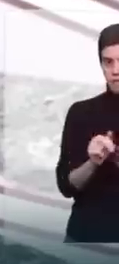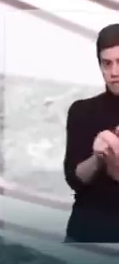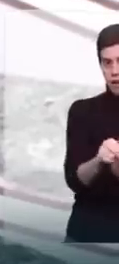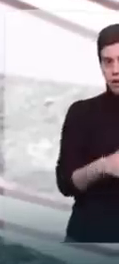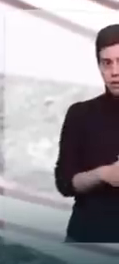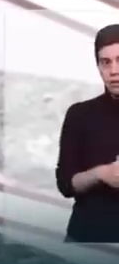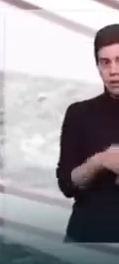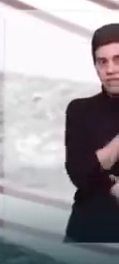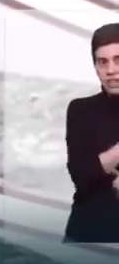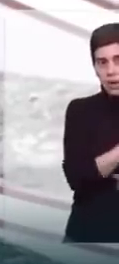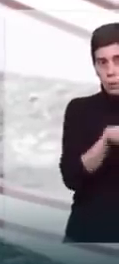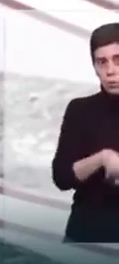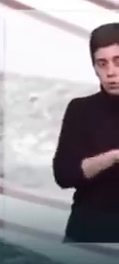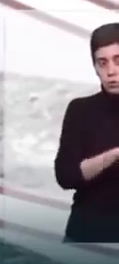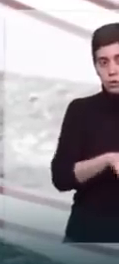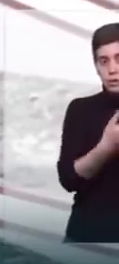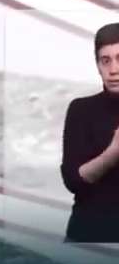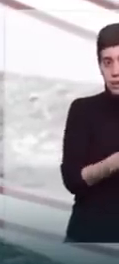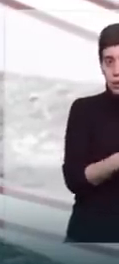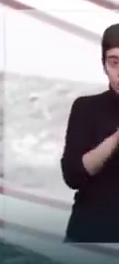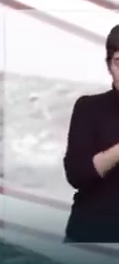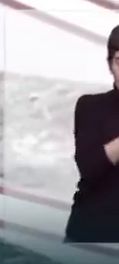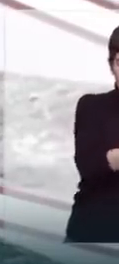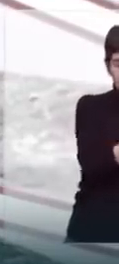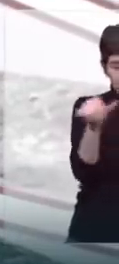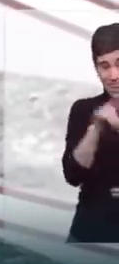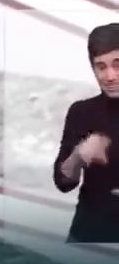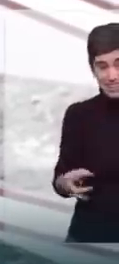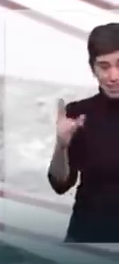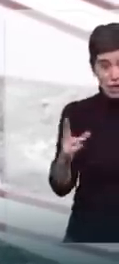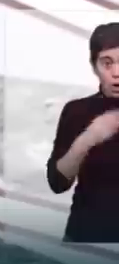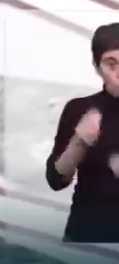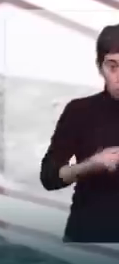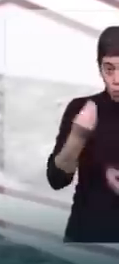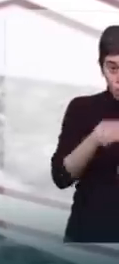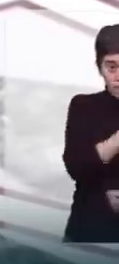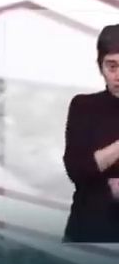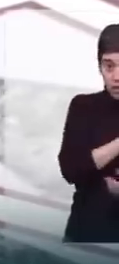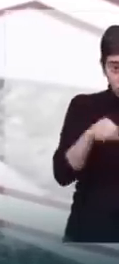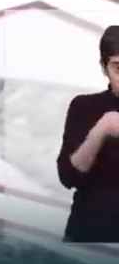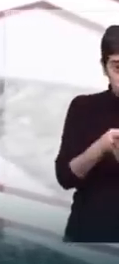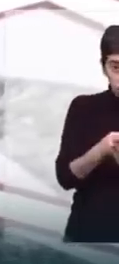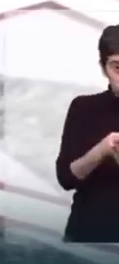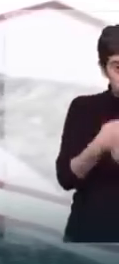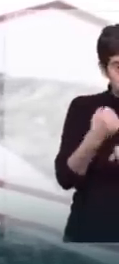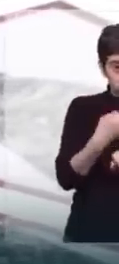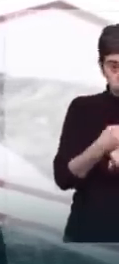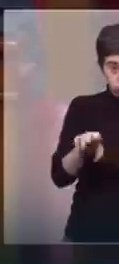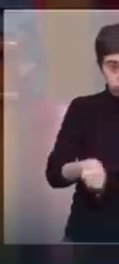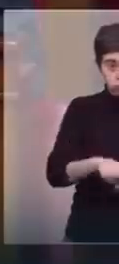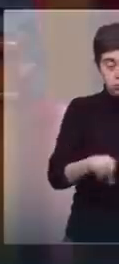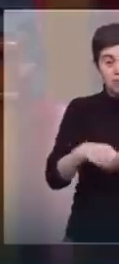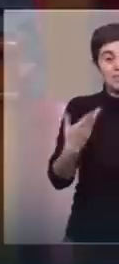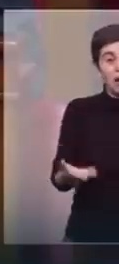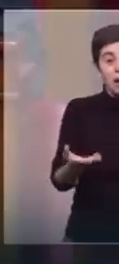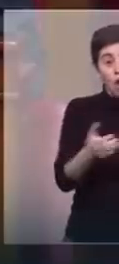produisent ces vaccins, qui font ce qu'on appelle ou du fill and finish ou de la production demain de vaccins de façon intégrale. Parce que, monsieur le député, c'est ce travail que nous menons